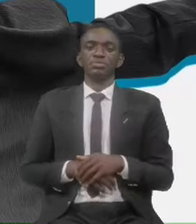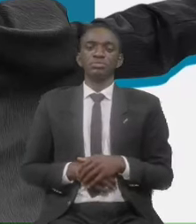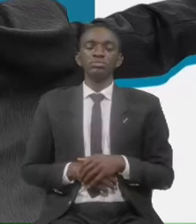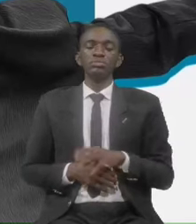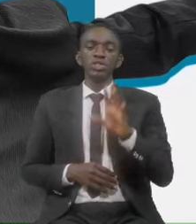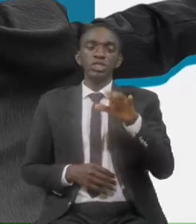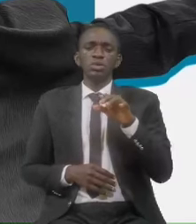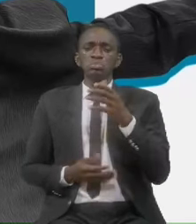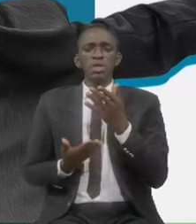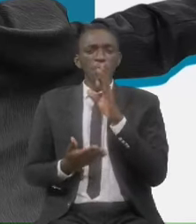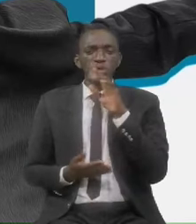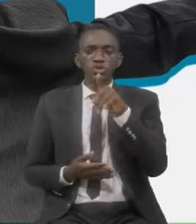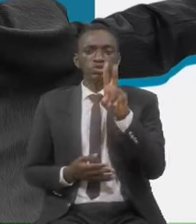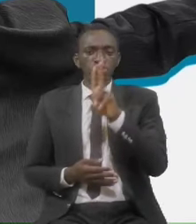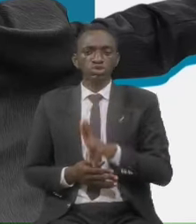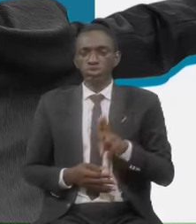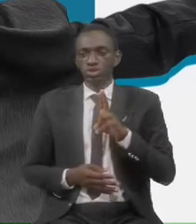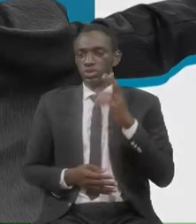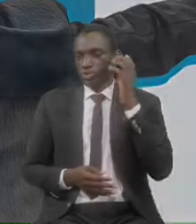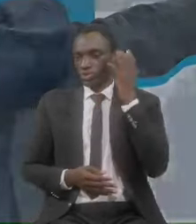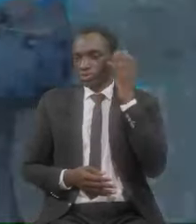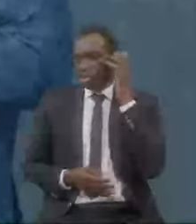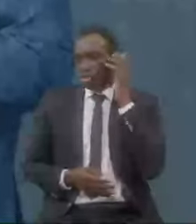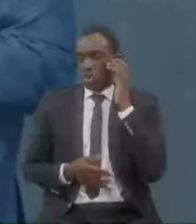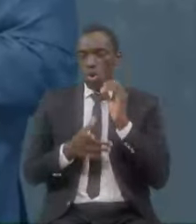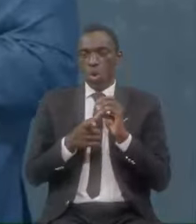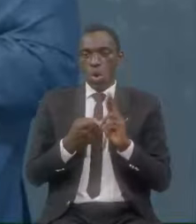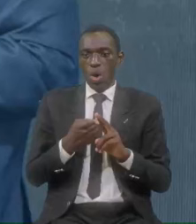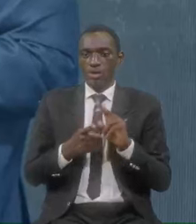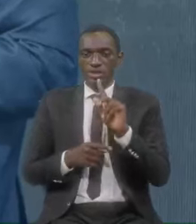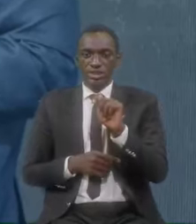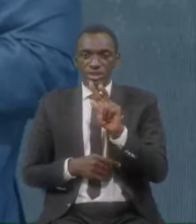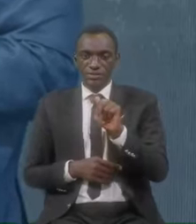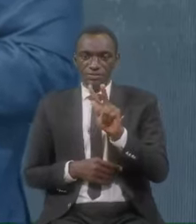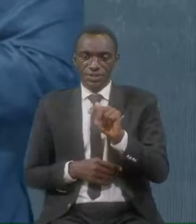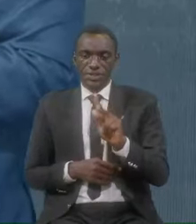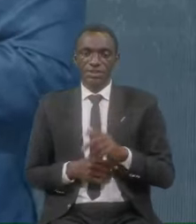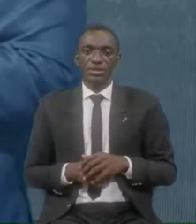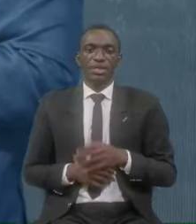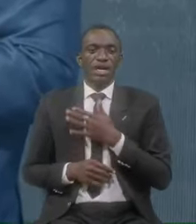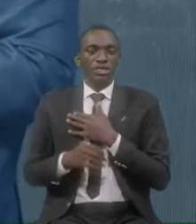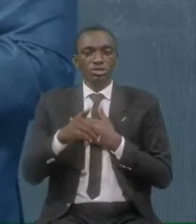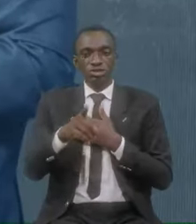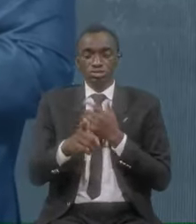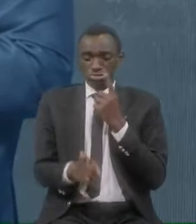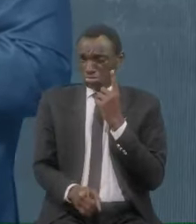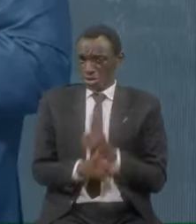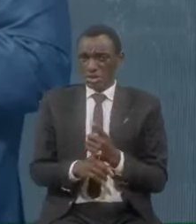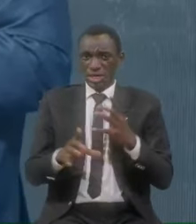Remplissez-le et soumettez-le si vous êtes à la radio ou à la télé. Et vous venez de donner votre vie à Christ.